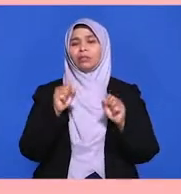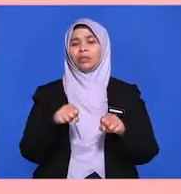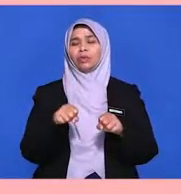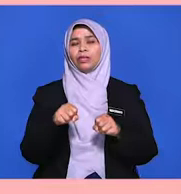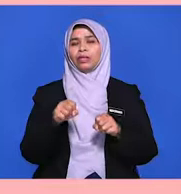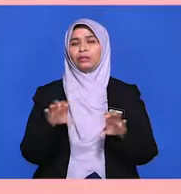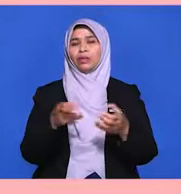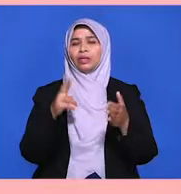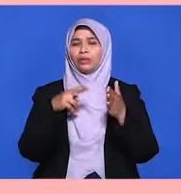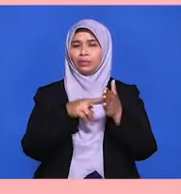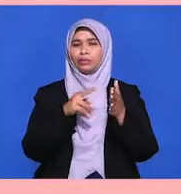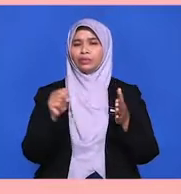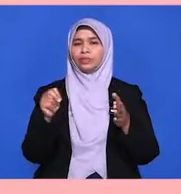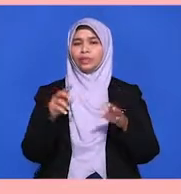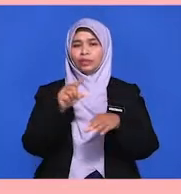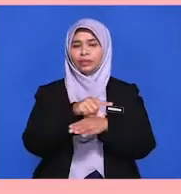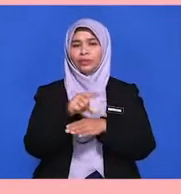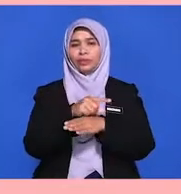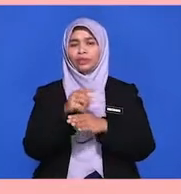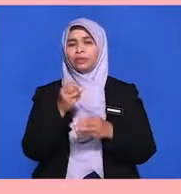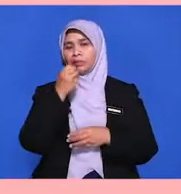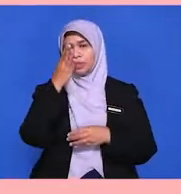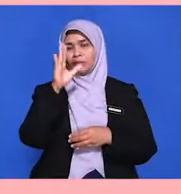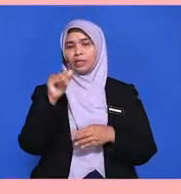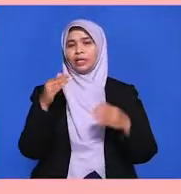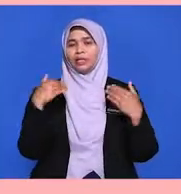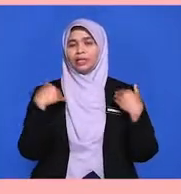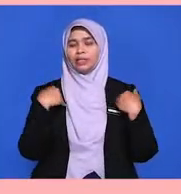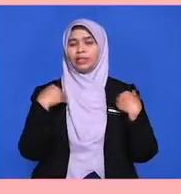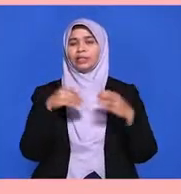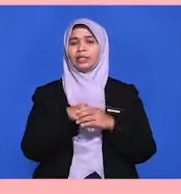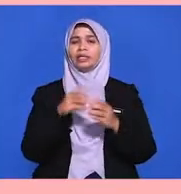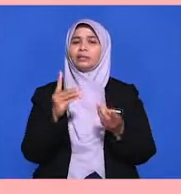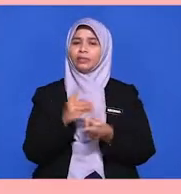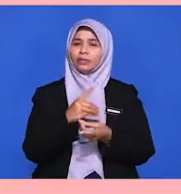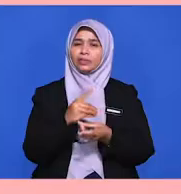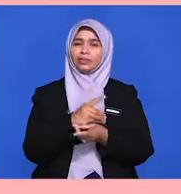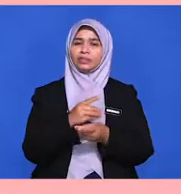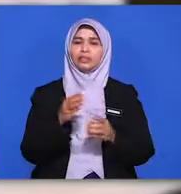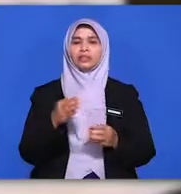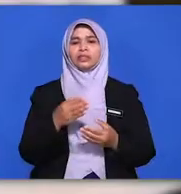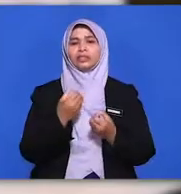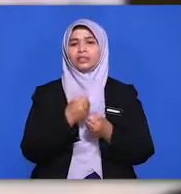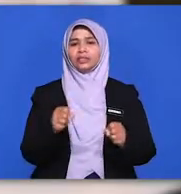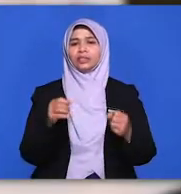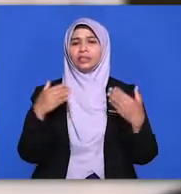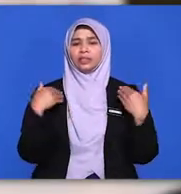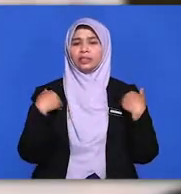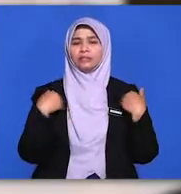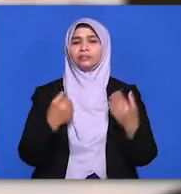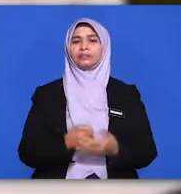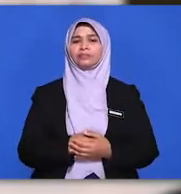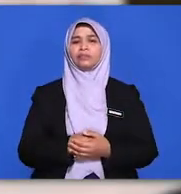rujukan menggunakan maklumat yang terdapat dalam dokumentasi sedia ada. Bagi